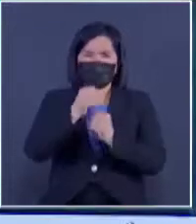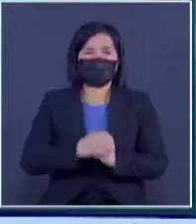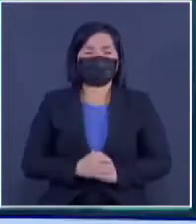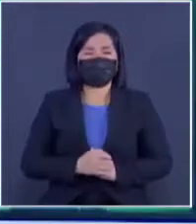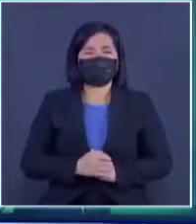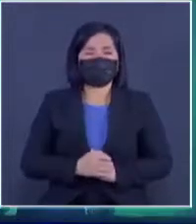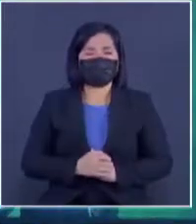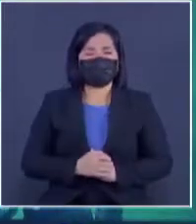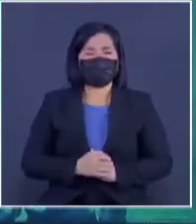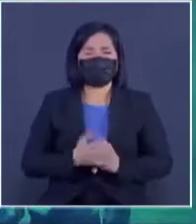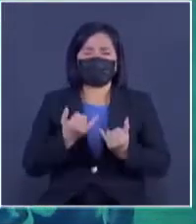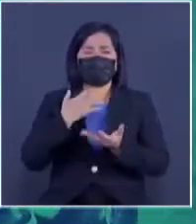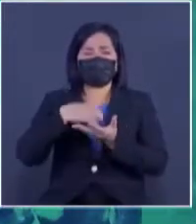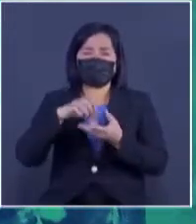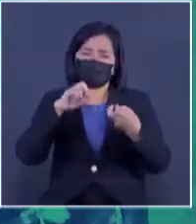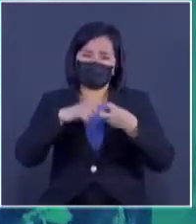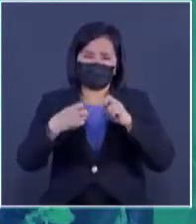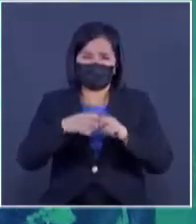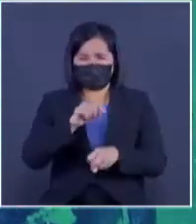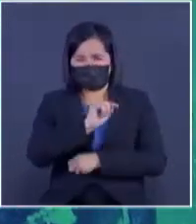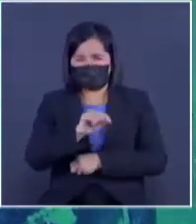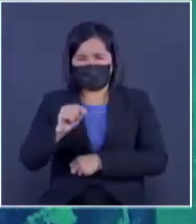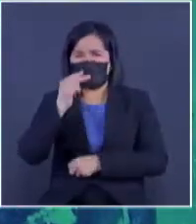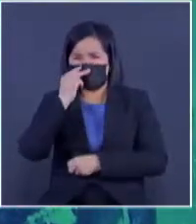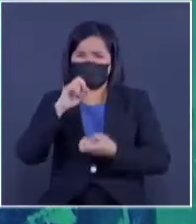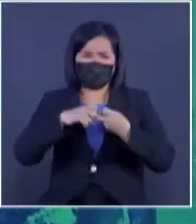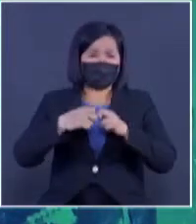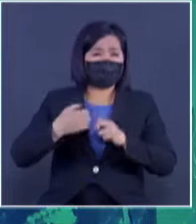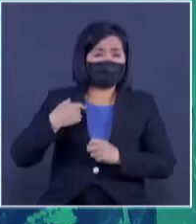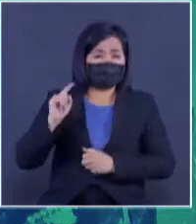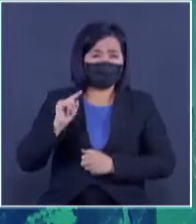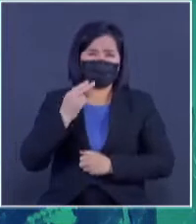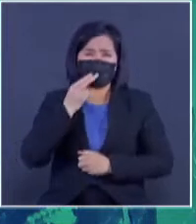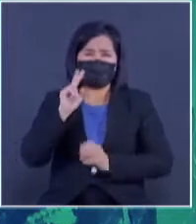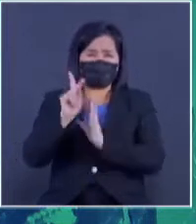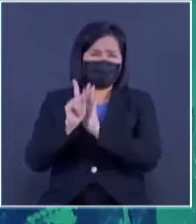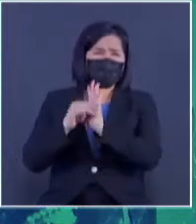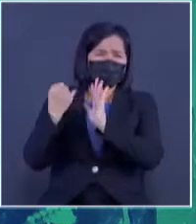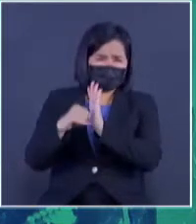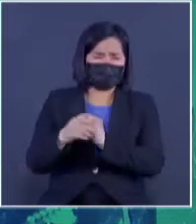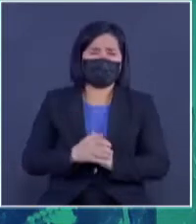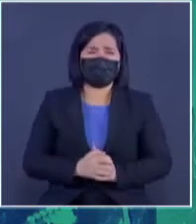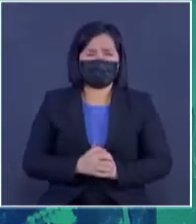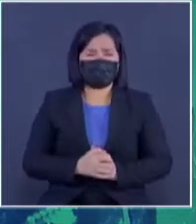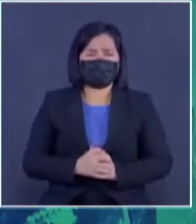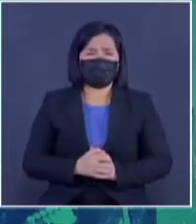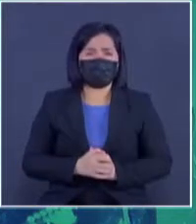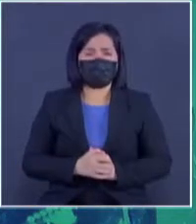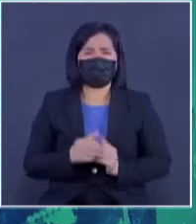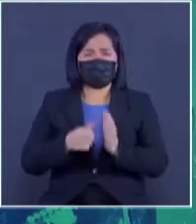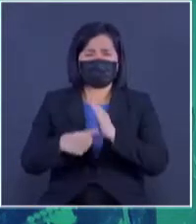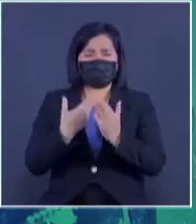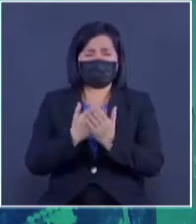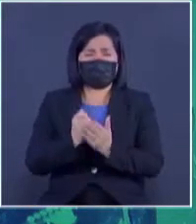คุณผู้ชมครับไปดูอีกหนึ่งปัญหาตอนนี้ในหลายพื้นที่เนี่ยกำลังมีปัญหาเรื่องนี้กันอยู่ก็คือเรื่องของบุหรี่เถื่อนเป็นบุหรี่เถื่อนเป็นบุหรี่หนีภา